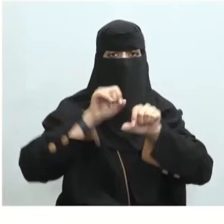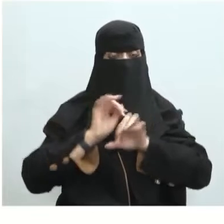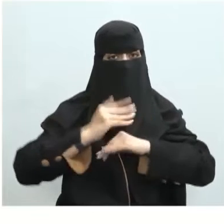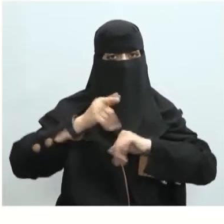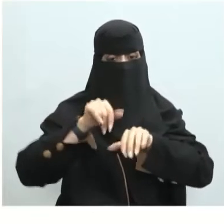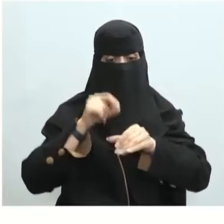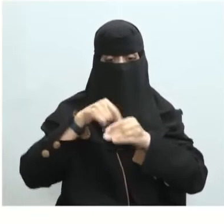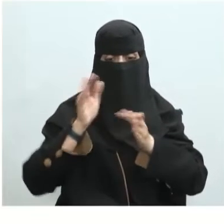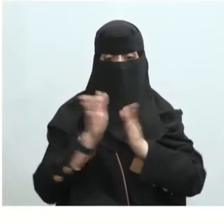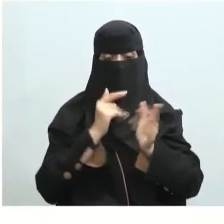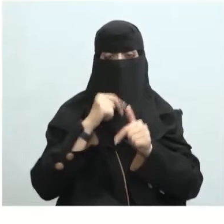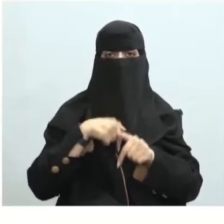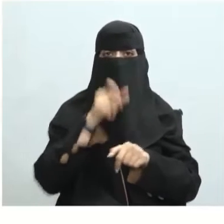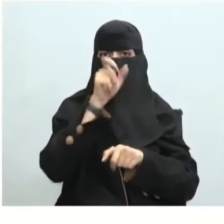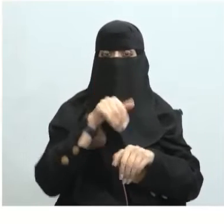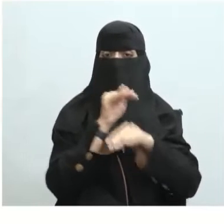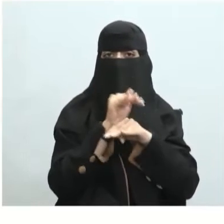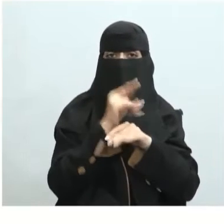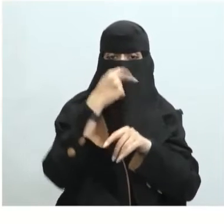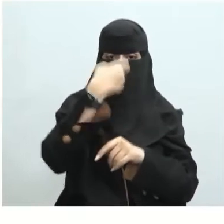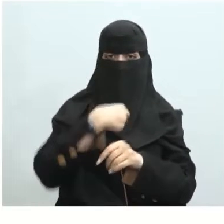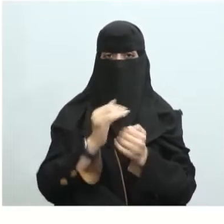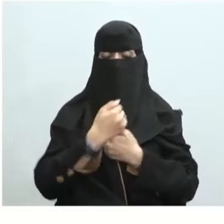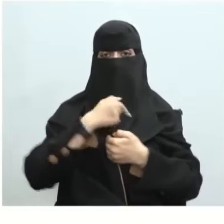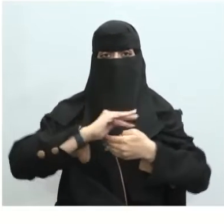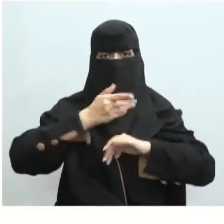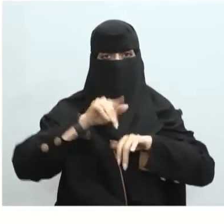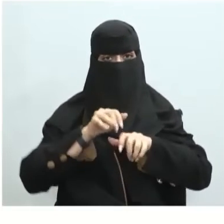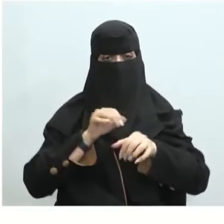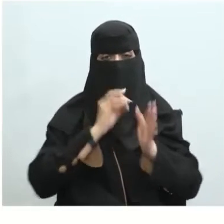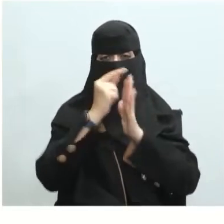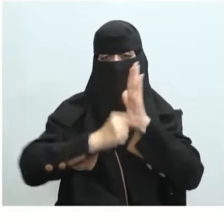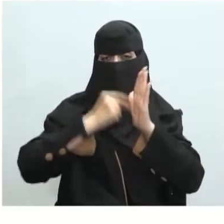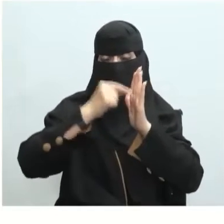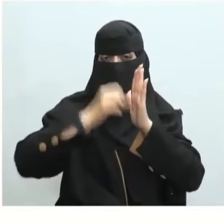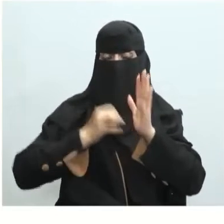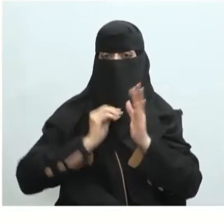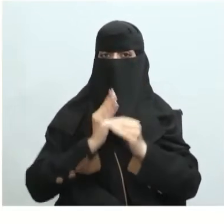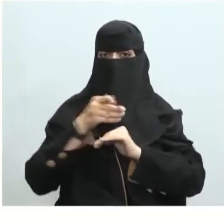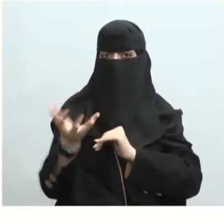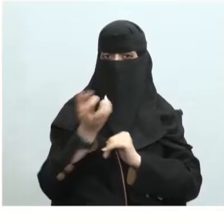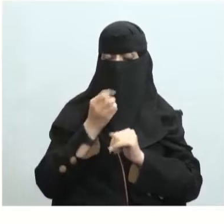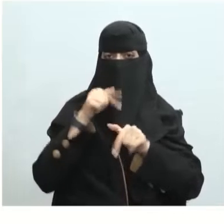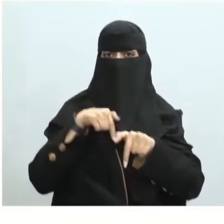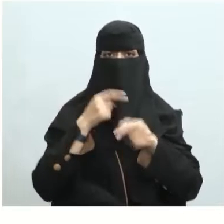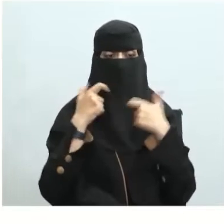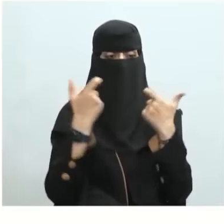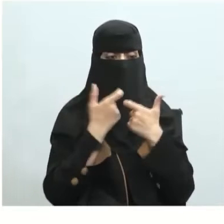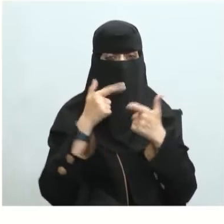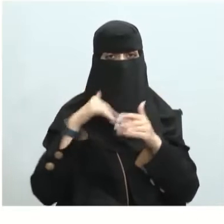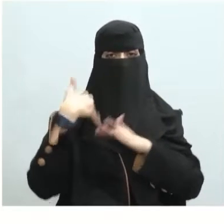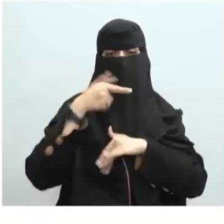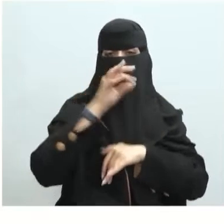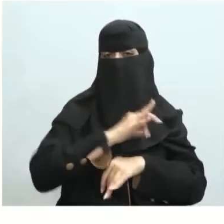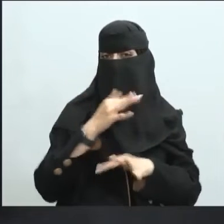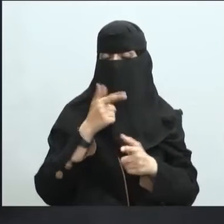وكذلك تجهيز المعامل النموذجيه واعتماد التعليم الالكتروني والبرم البرمجي وجوده المخرجات وملاحظه النواتج